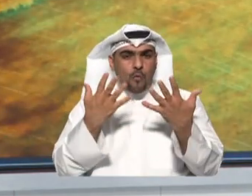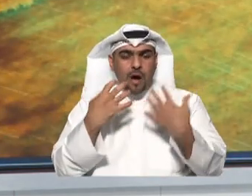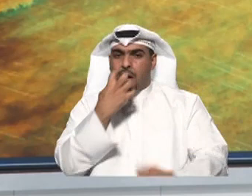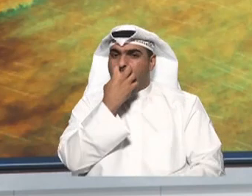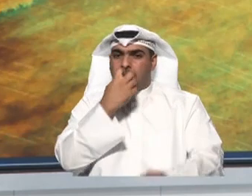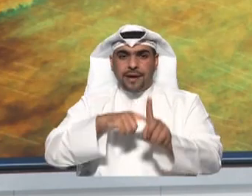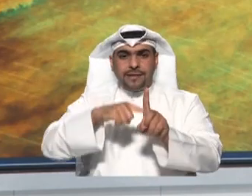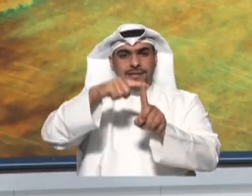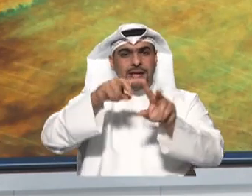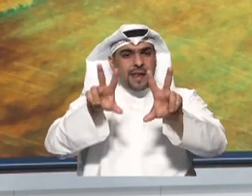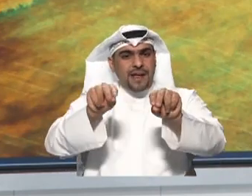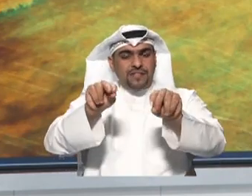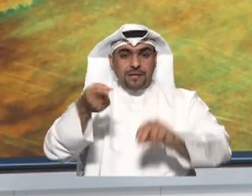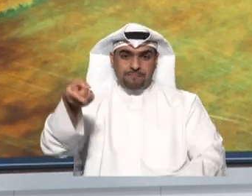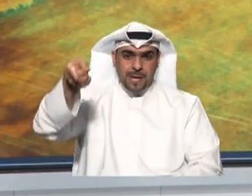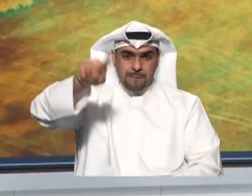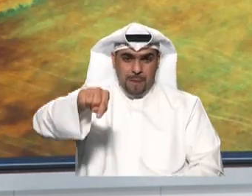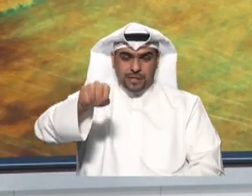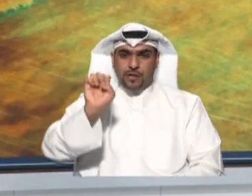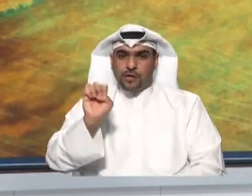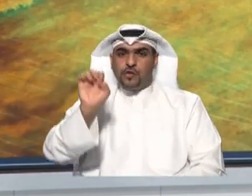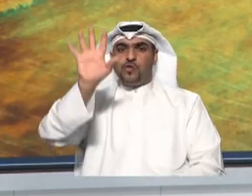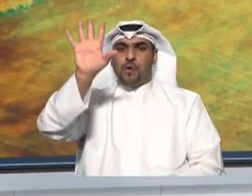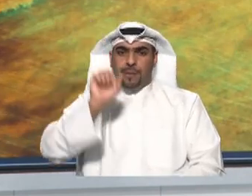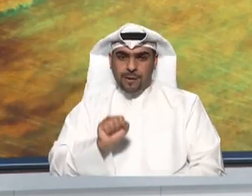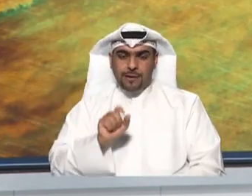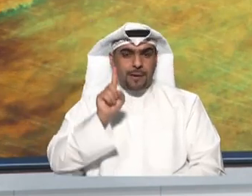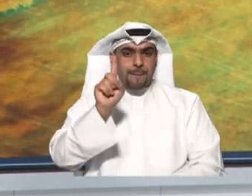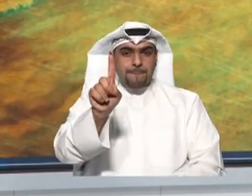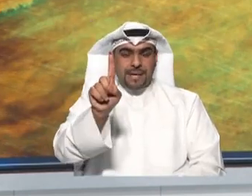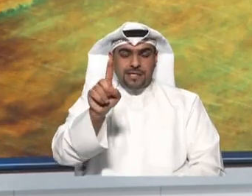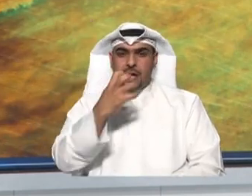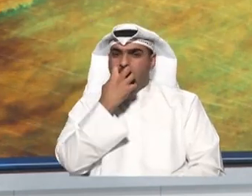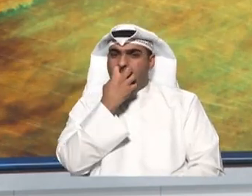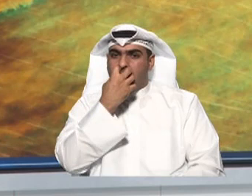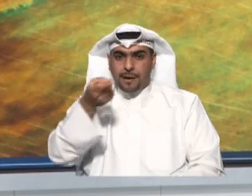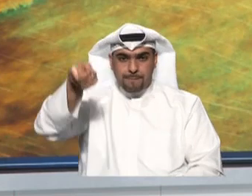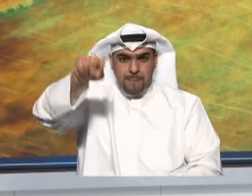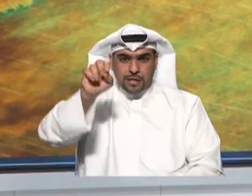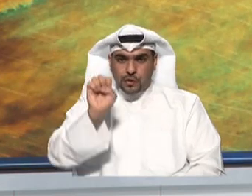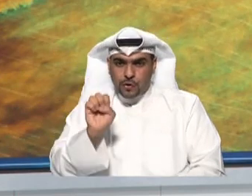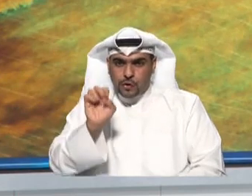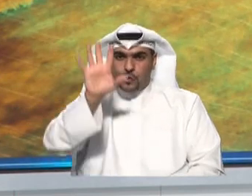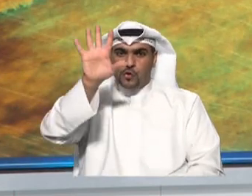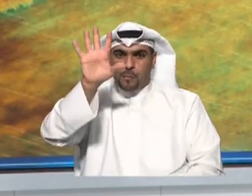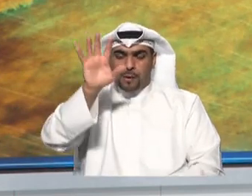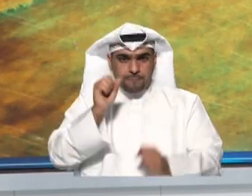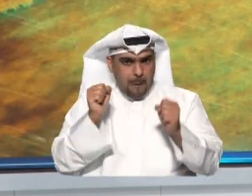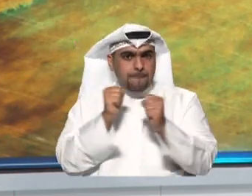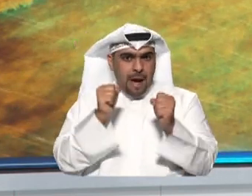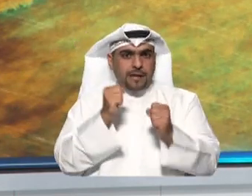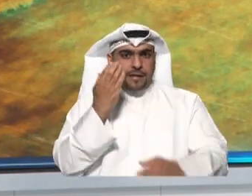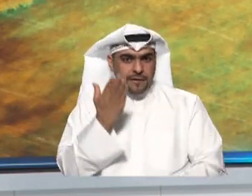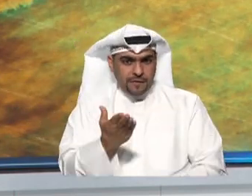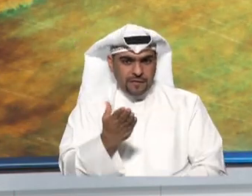ساعات صباح الأولى من يوم الغد، لكن أيضا متوقع أن تكون الحرارة المحسوسة في صباح يوم الغد أقل من المعدلات المسجلة